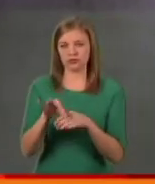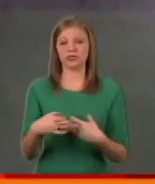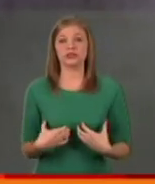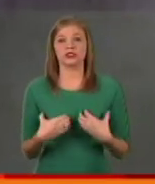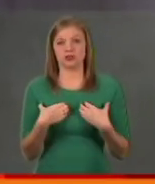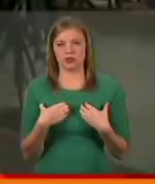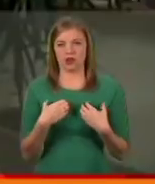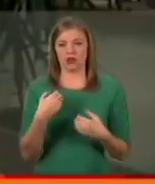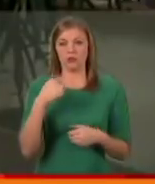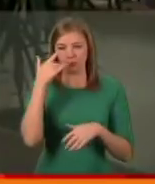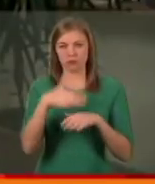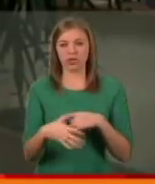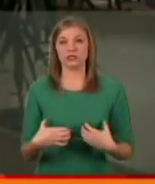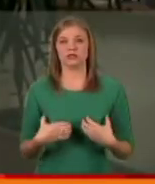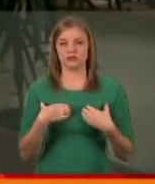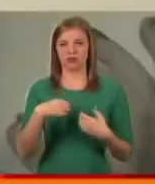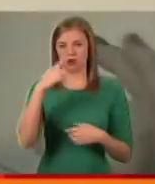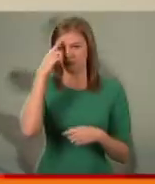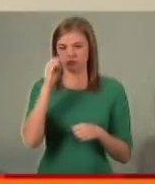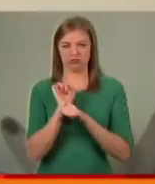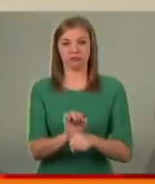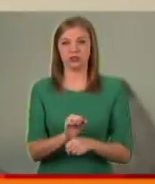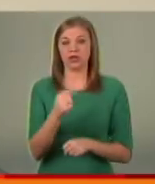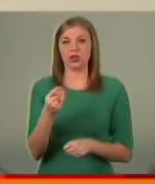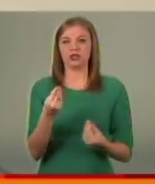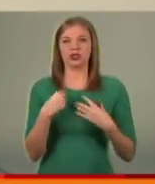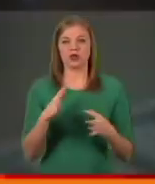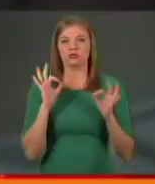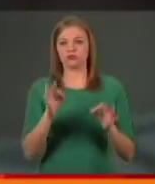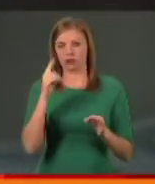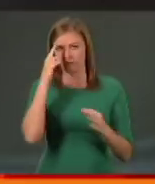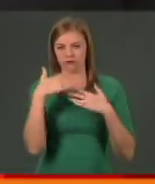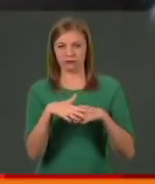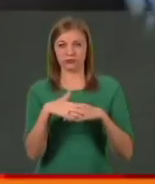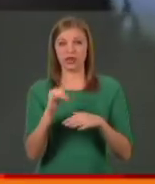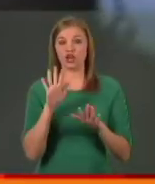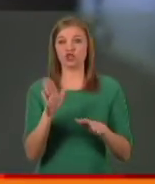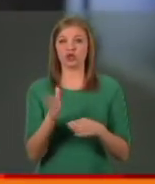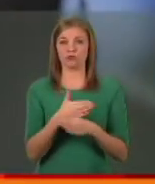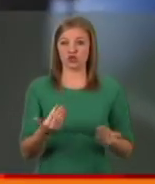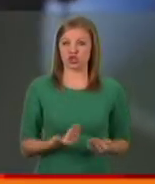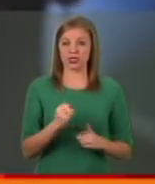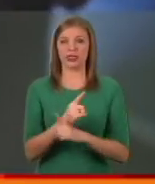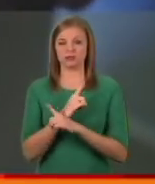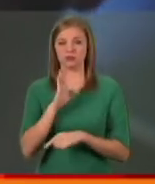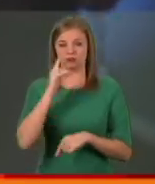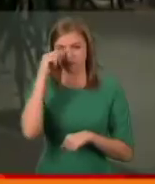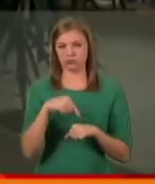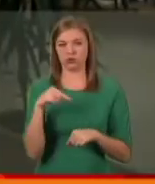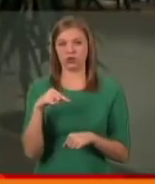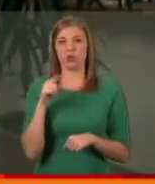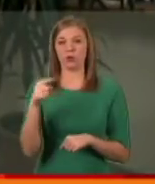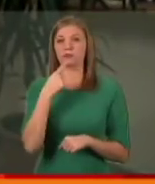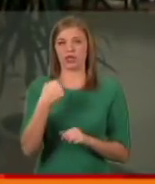що сковував. Понимаєте, страх, він держить мозок, і він не дає трезво мислити. І лише на межі життя та смерті вона отямилася.